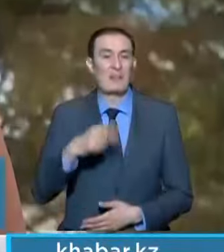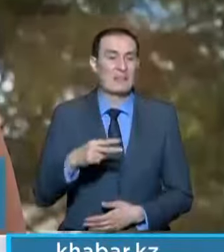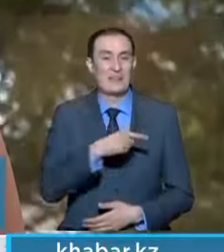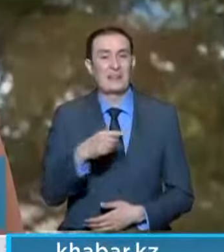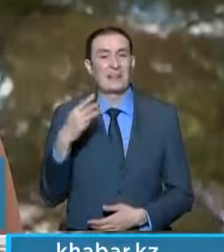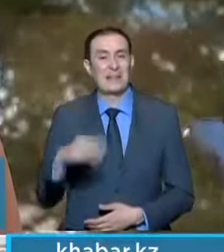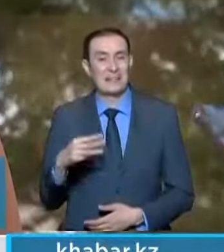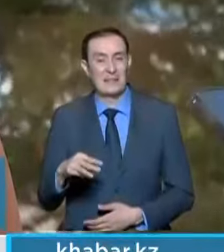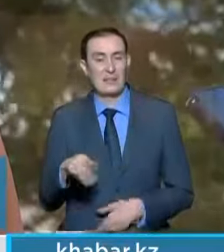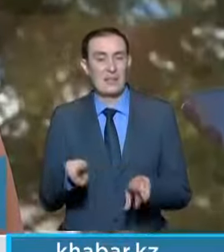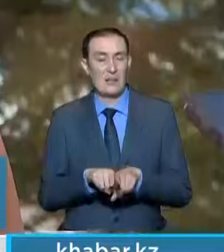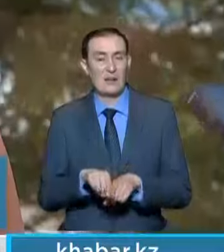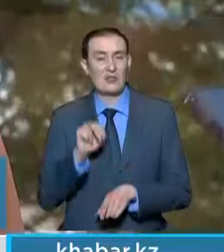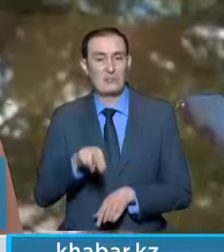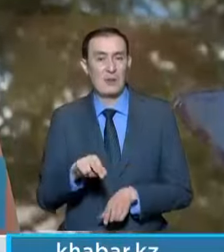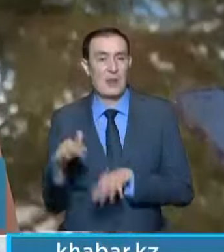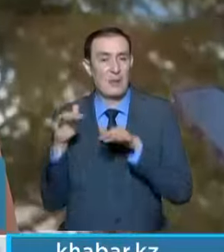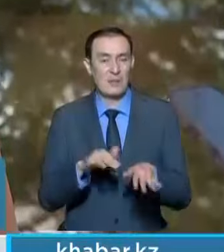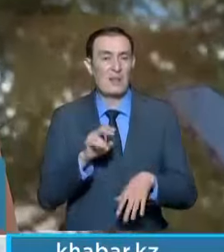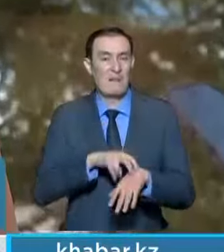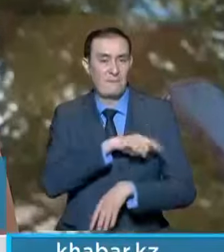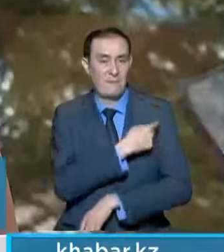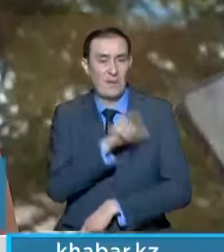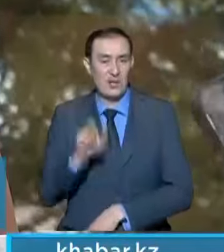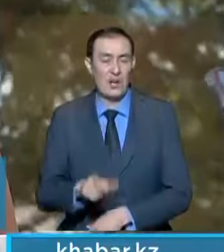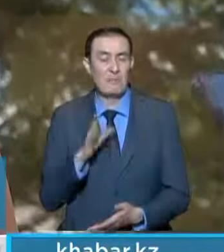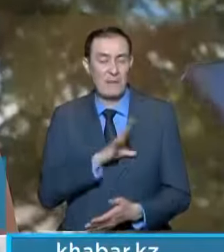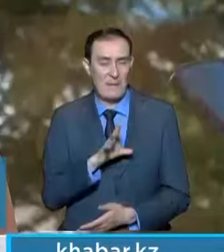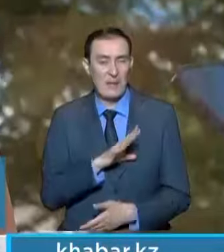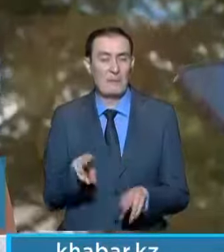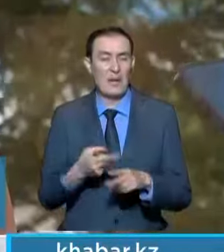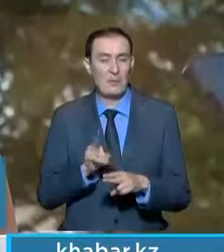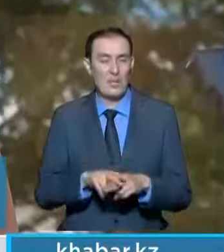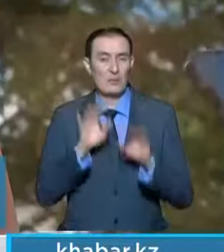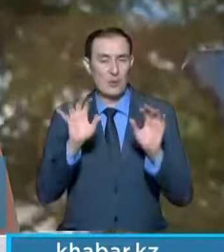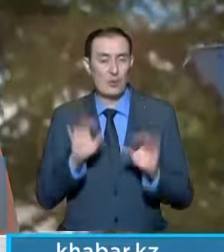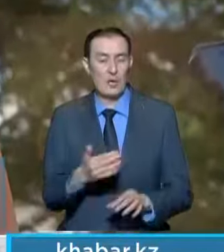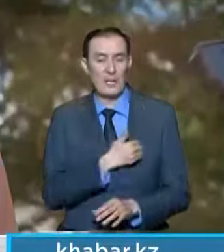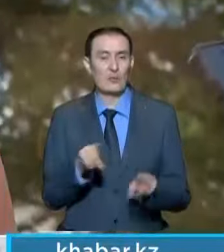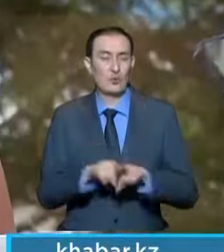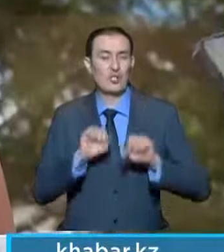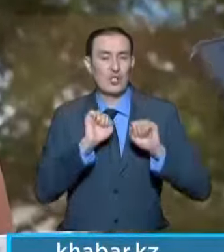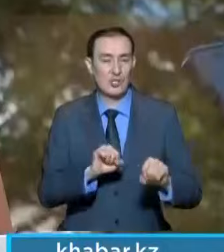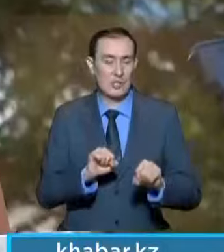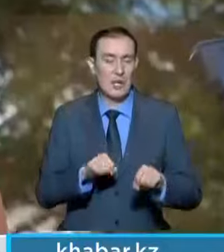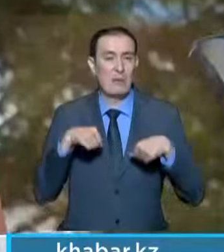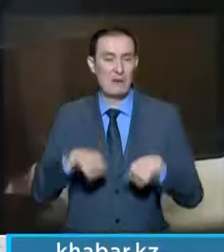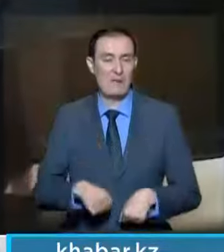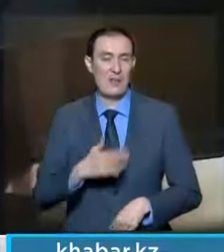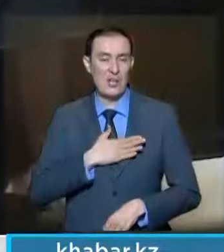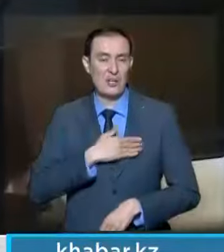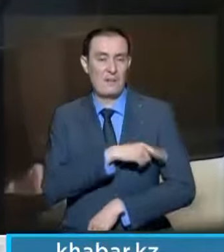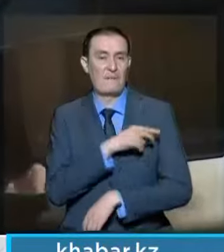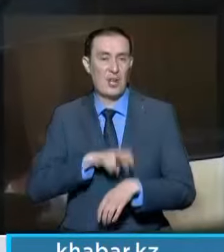20-30 нападений есть. Поэтому мы данной нормой закона хотим тоже защитить наших медицинских